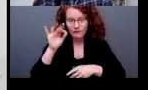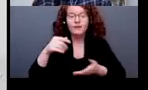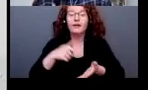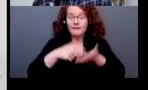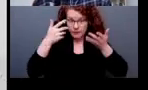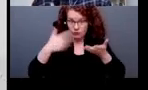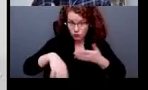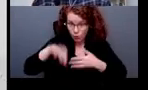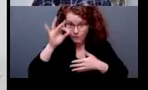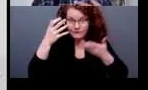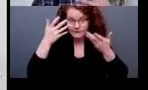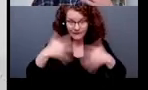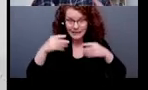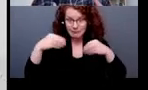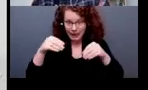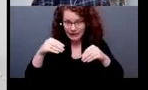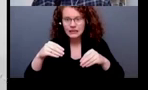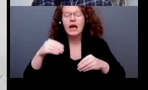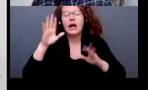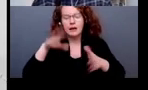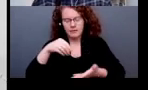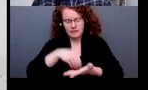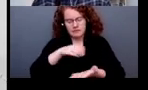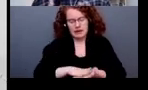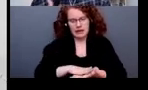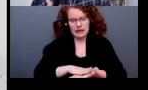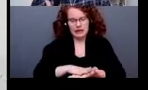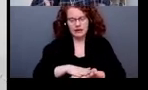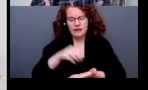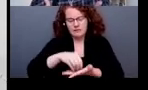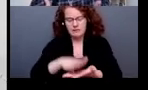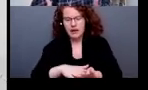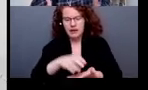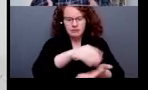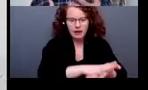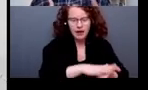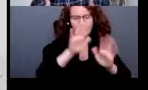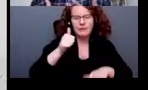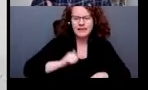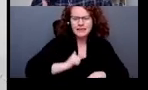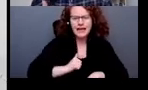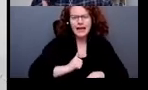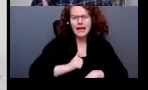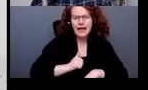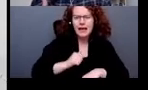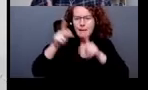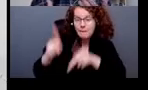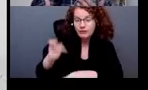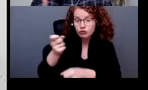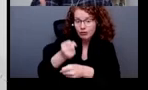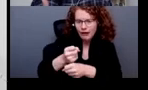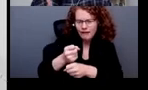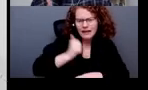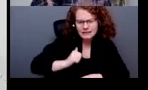étaient cartographiés, on a passé du temps à essayer de créer un premier contact avec les personnes qui travaillaient dans ces